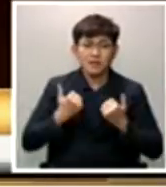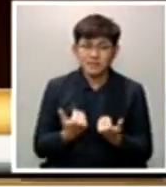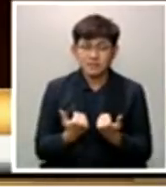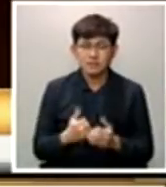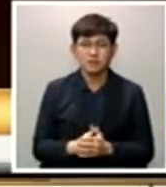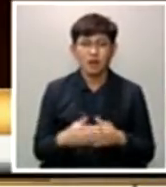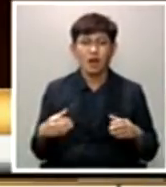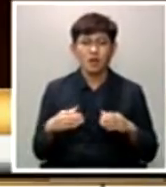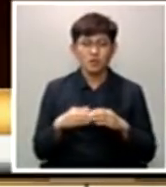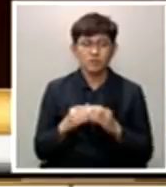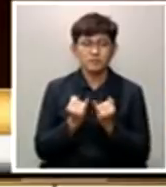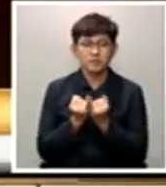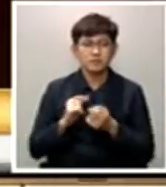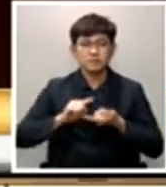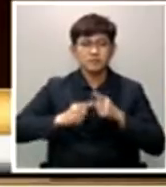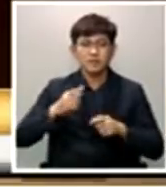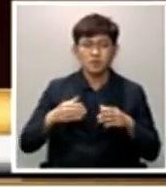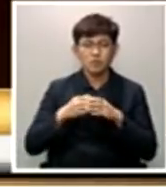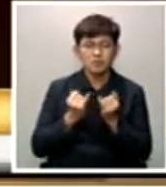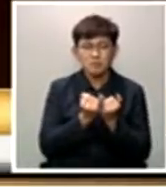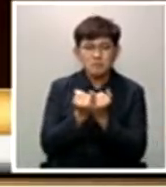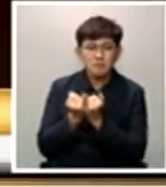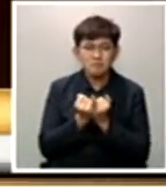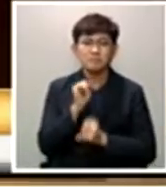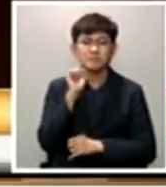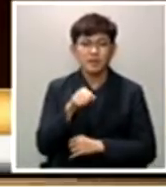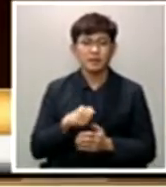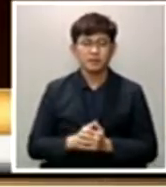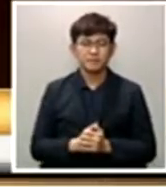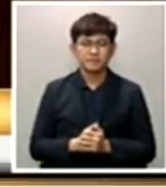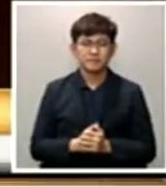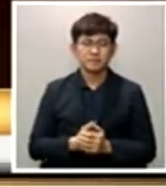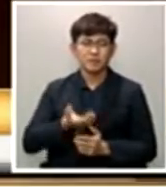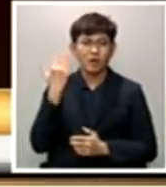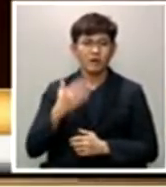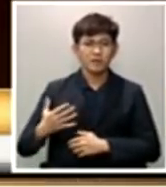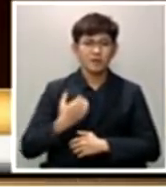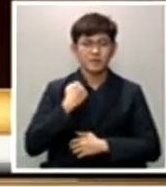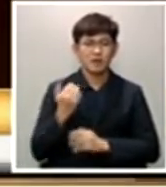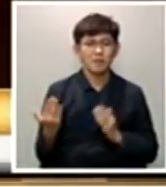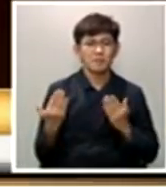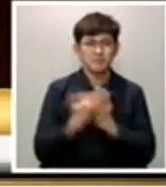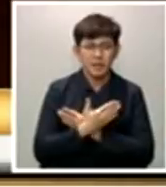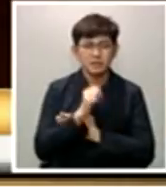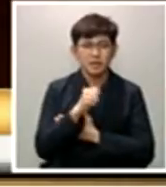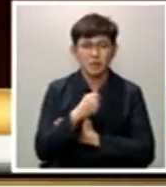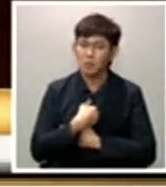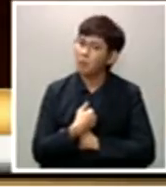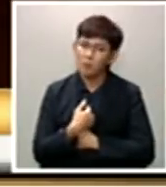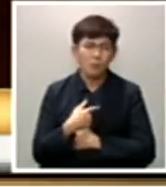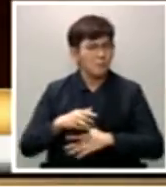รประเทศได้มหาศาลเลยในช่วงที่ผ่านมาจริงอยู่ตอนเปลี่ยนแปลงการเมืองเนี่ยเราถูกแอนตี้นี่แน่นอนเพราะเขาไม่เข้า